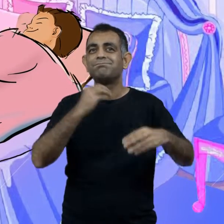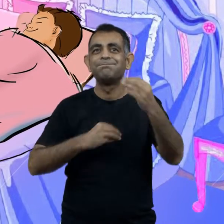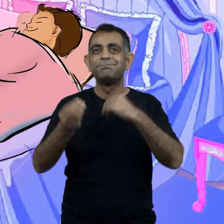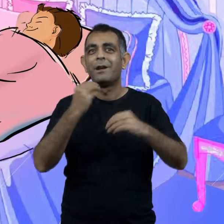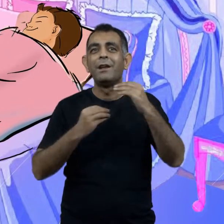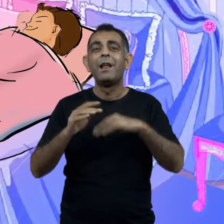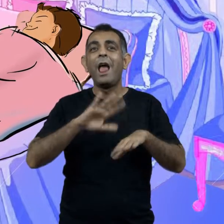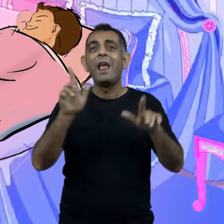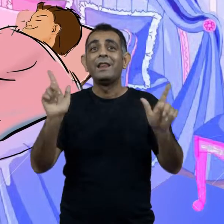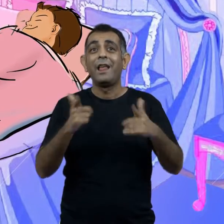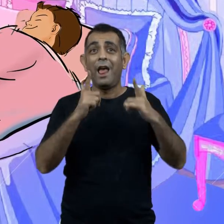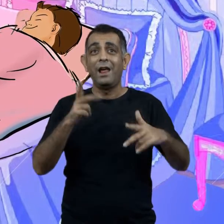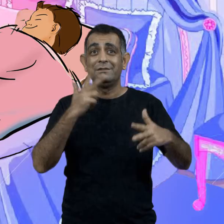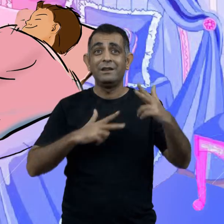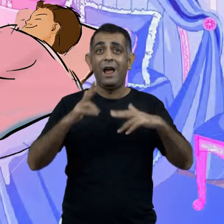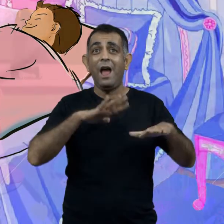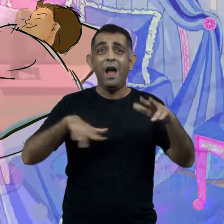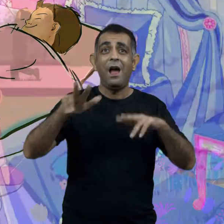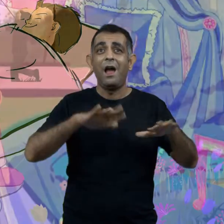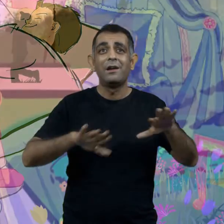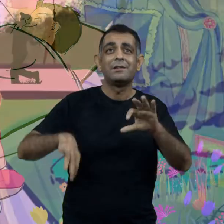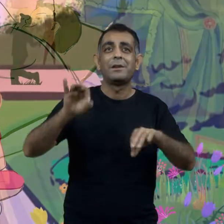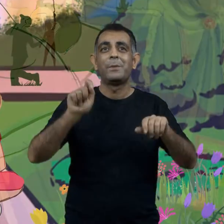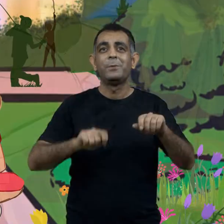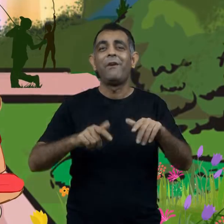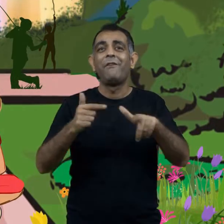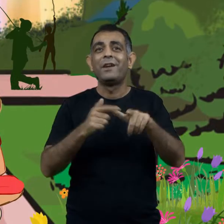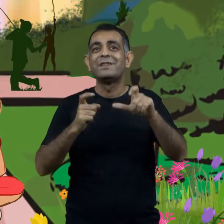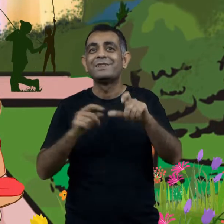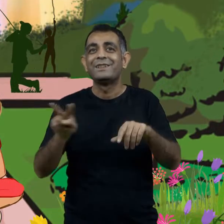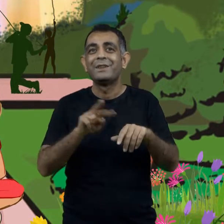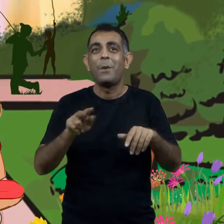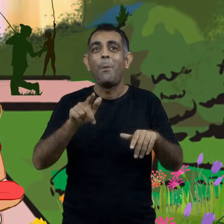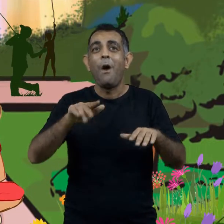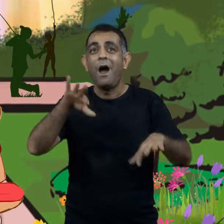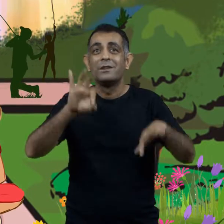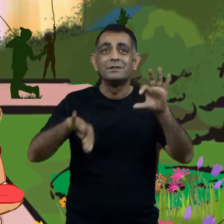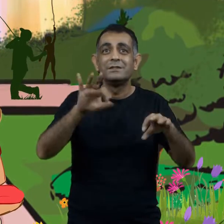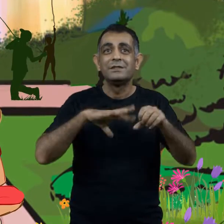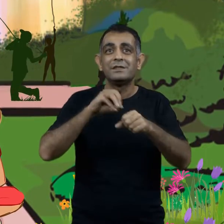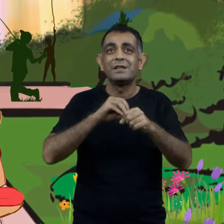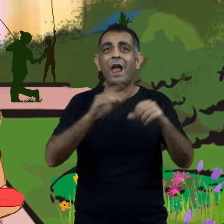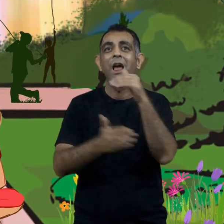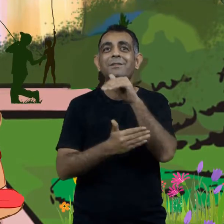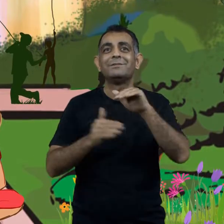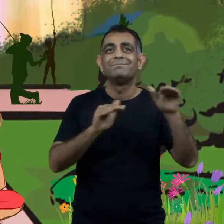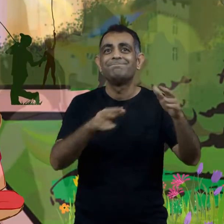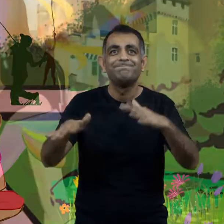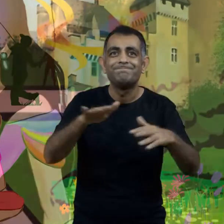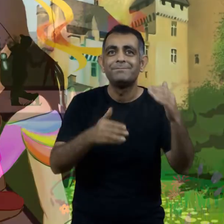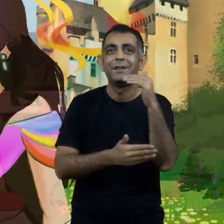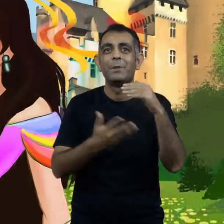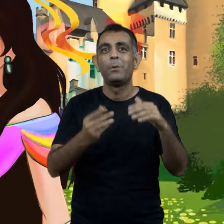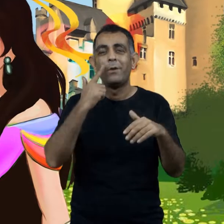bir kahvaltı yaptılar. Şenlikler için hazırlıklar yapılıyordu. Ferhat'la Şirin de bu hazırlıklara yardım